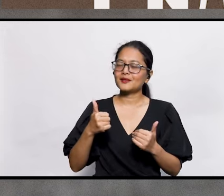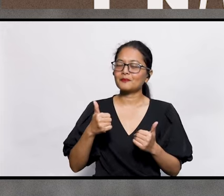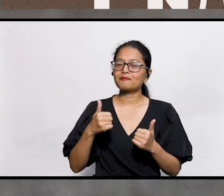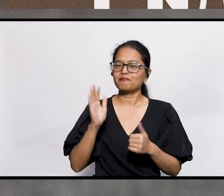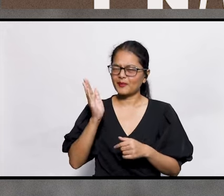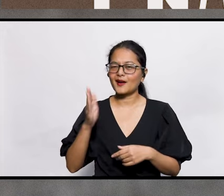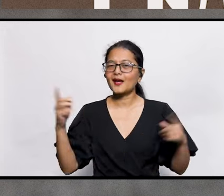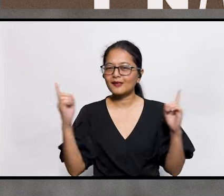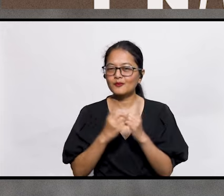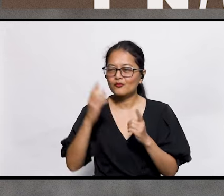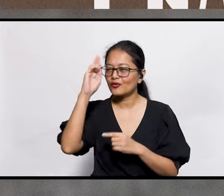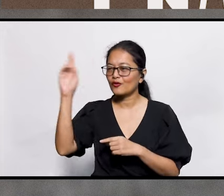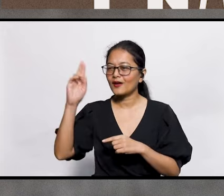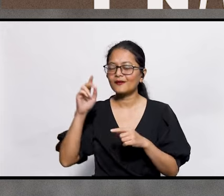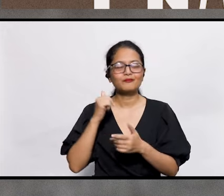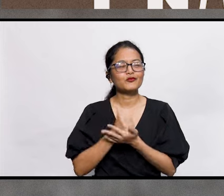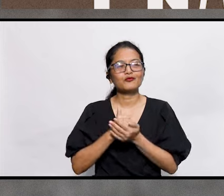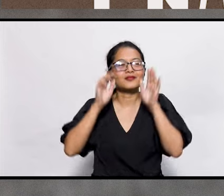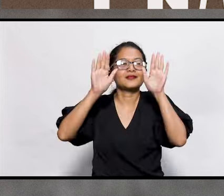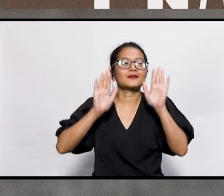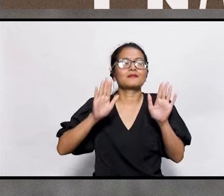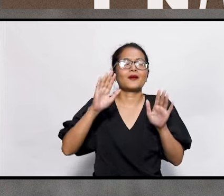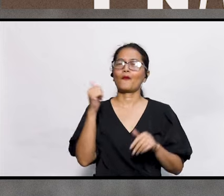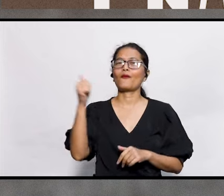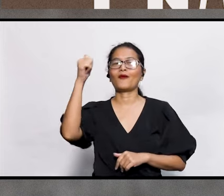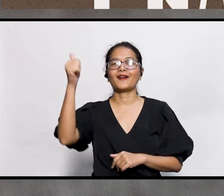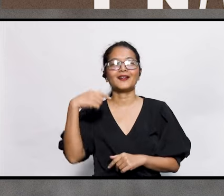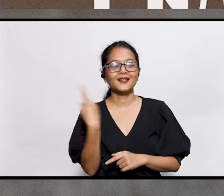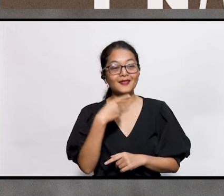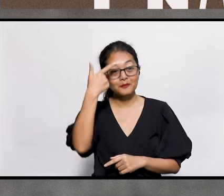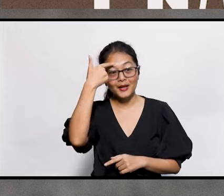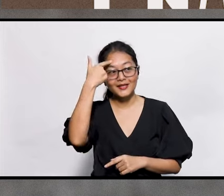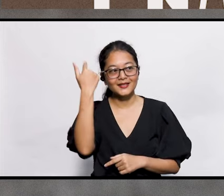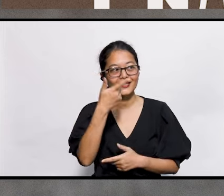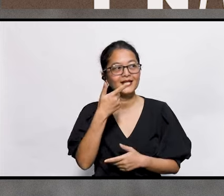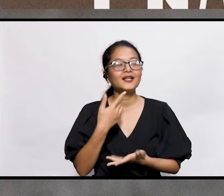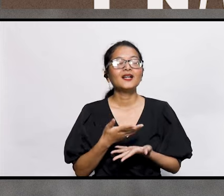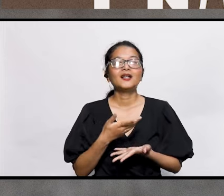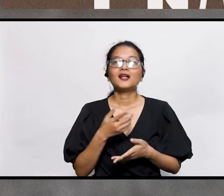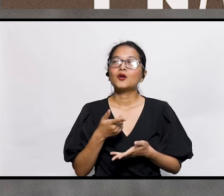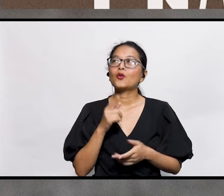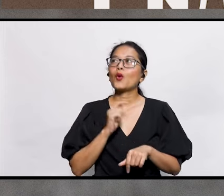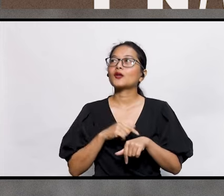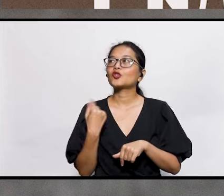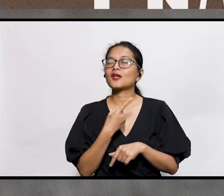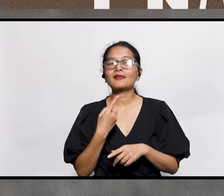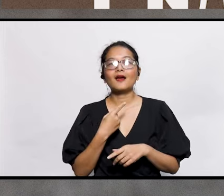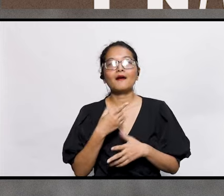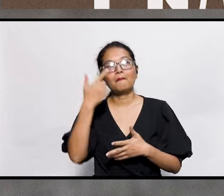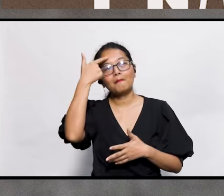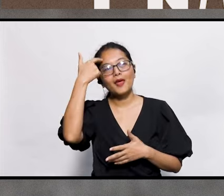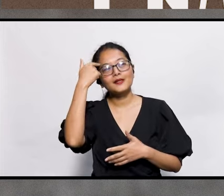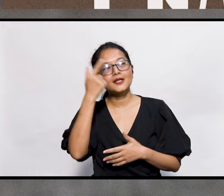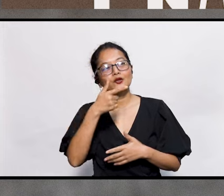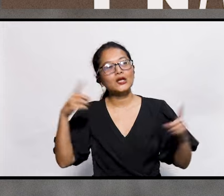istimewa dan kita belajar setiap perjumpaan itu membuat satu memori membuat satu kenangan